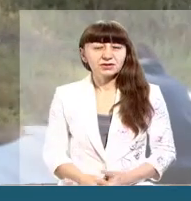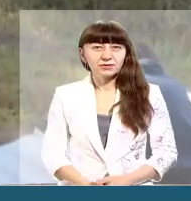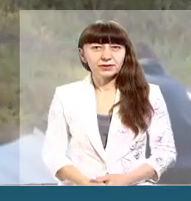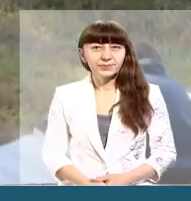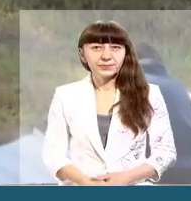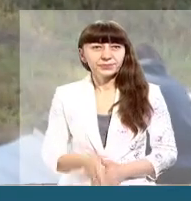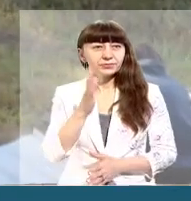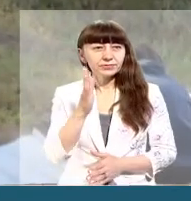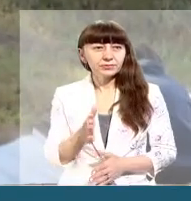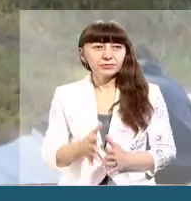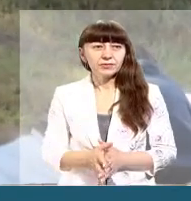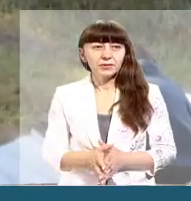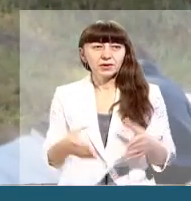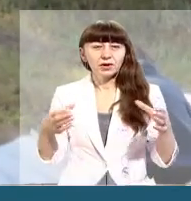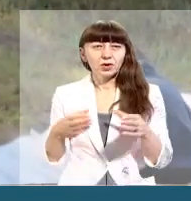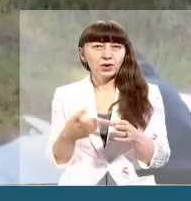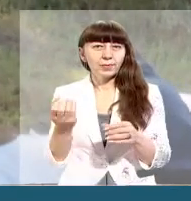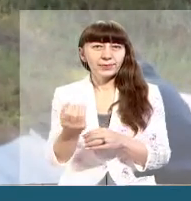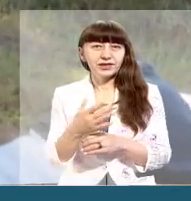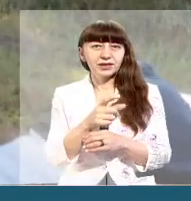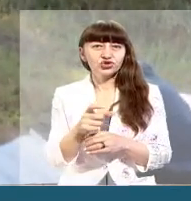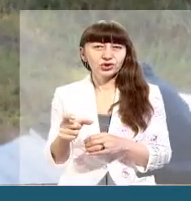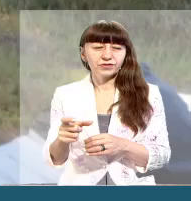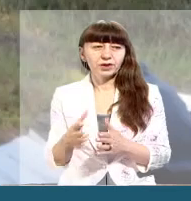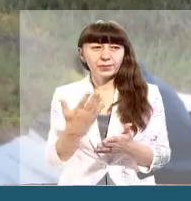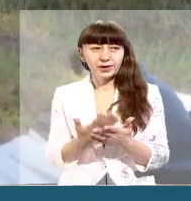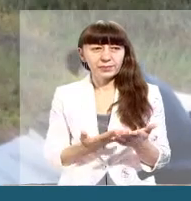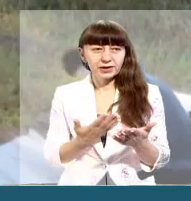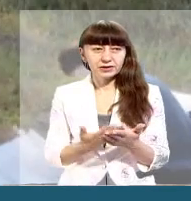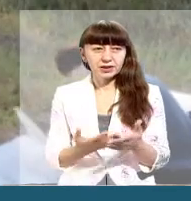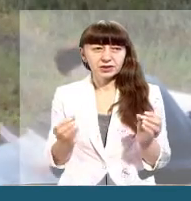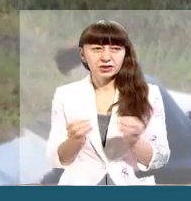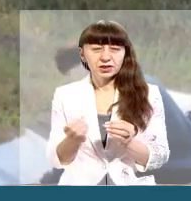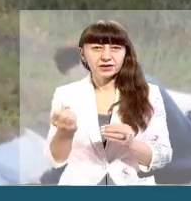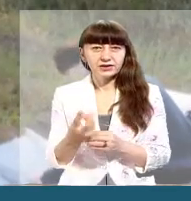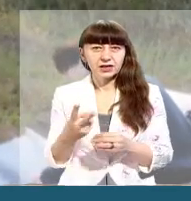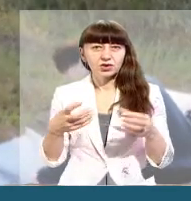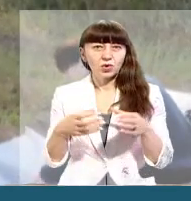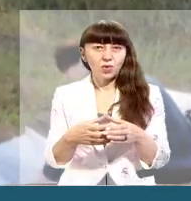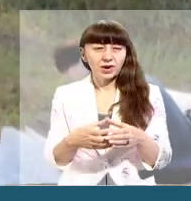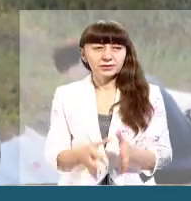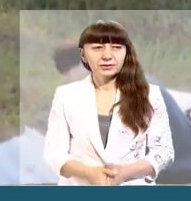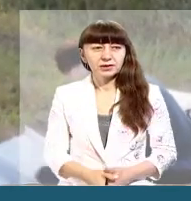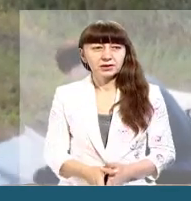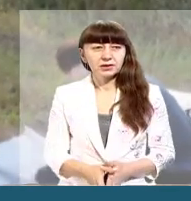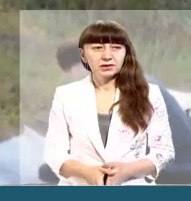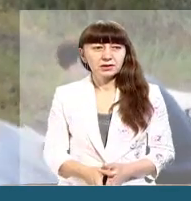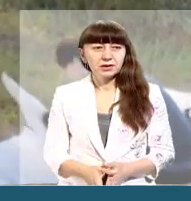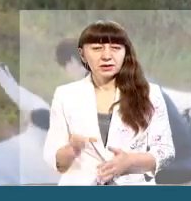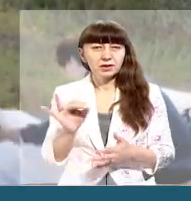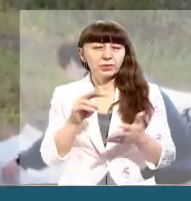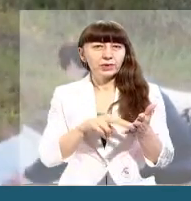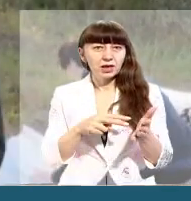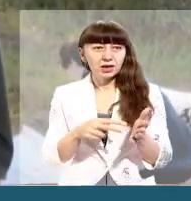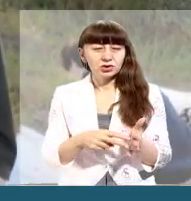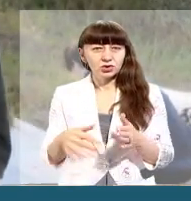нас будут команды по 15 человек, это примерно получается у нас 10-12 команд будет по 15 человек. И планируем